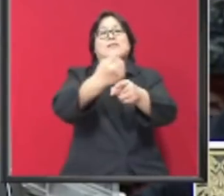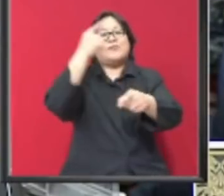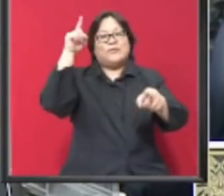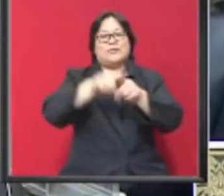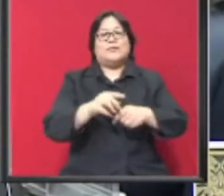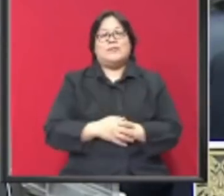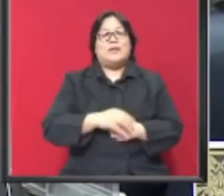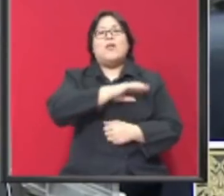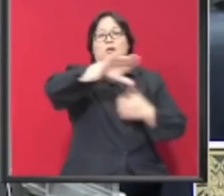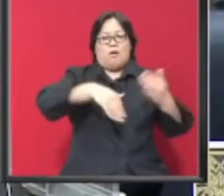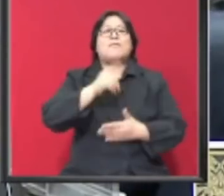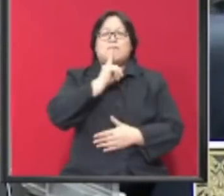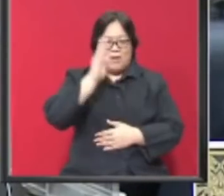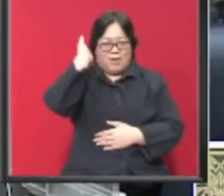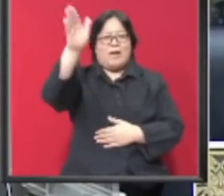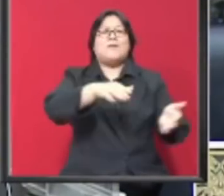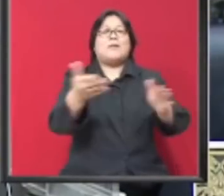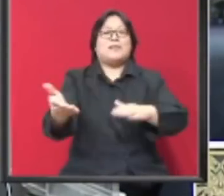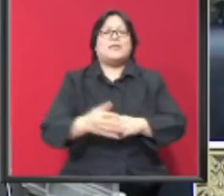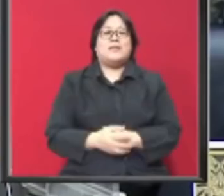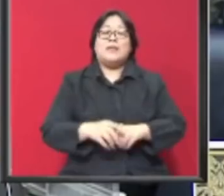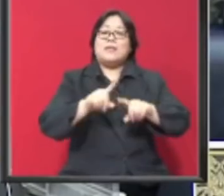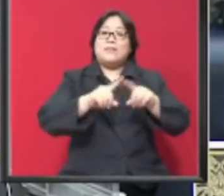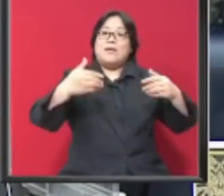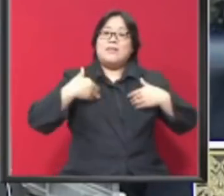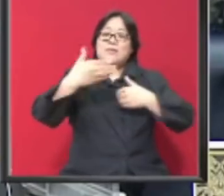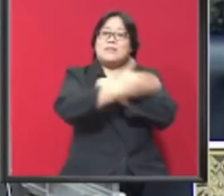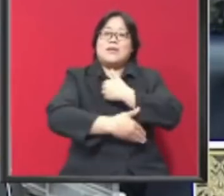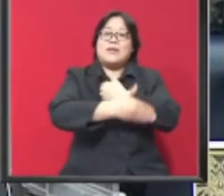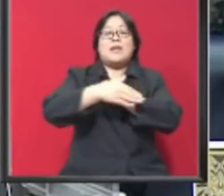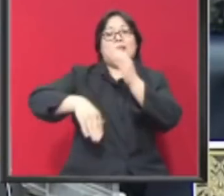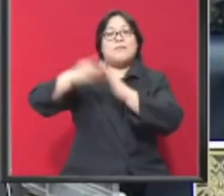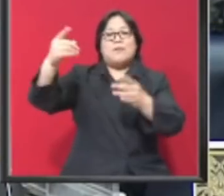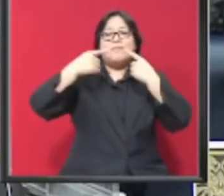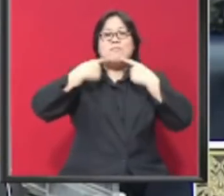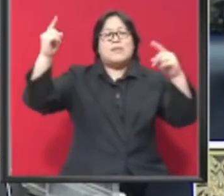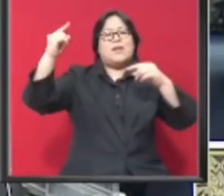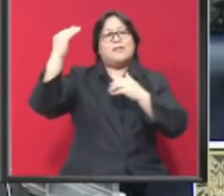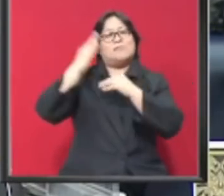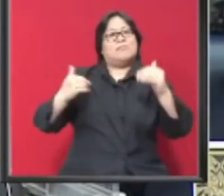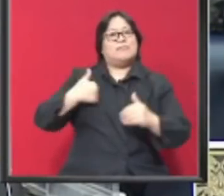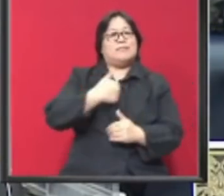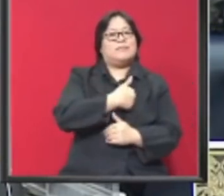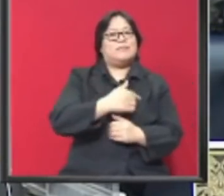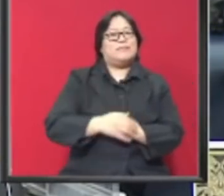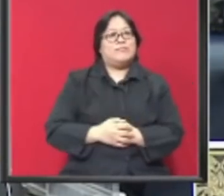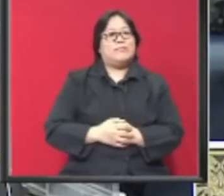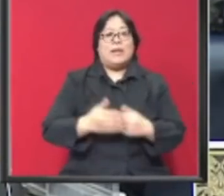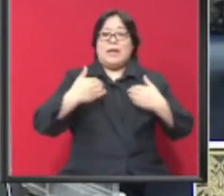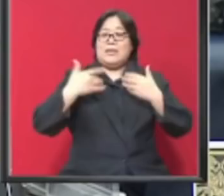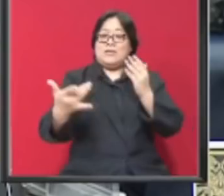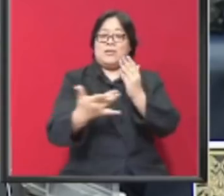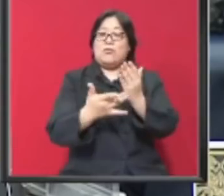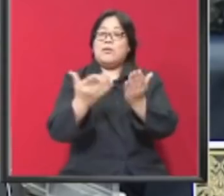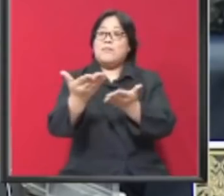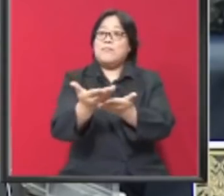semua kita akan mati tetapi ada negara yang lebih bercahaya daripada kita ada teknologi